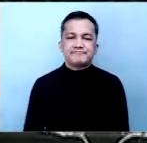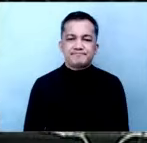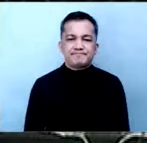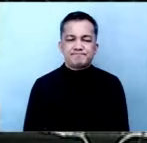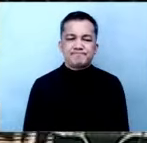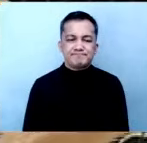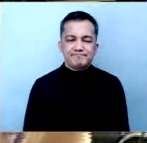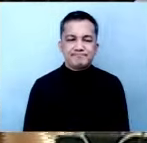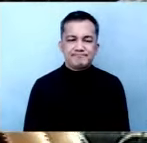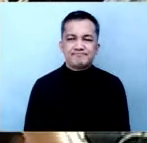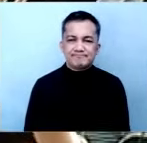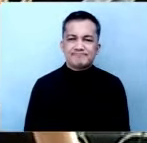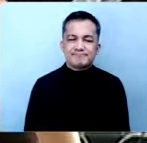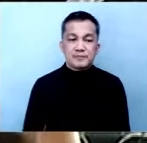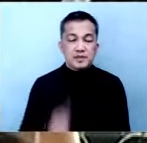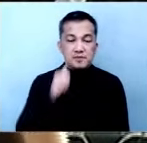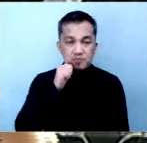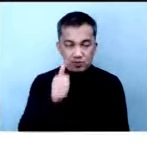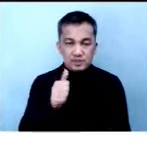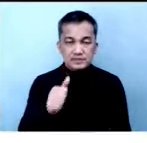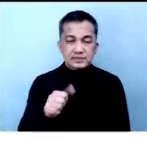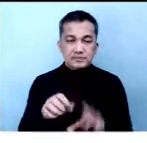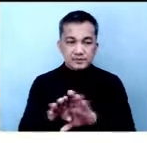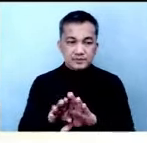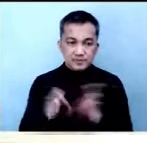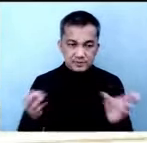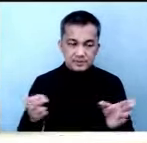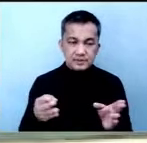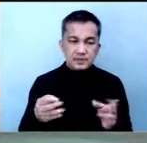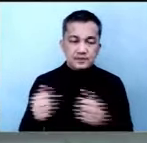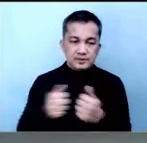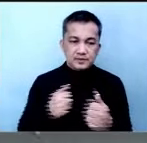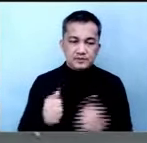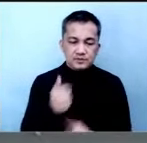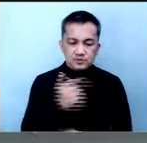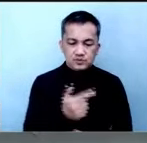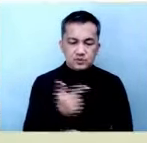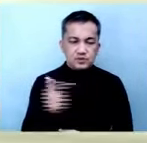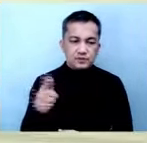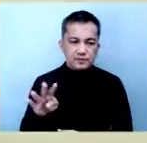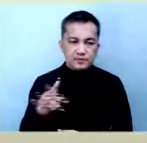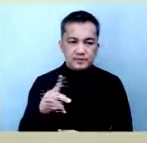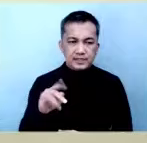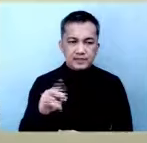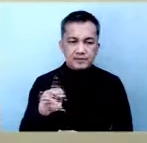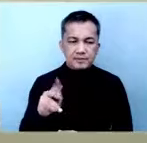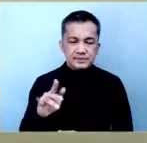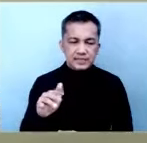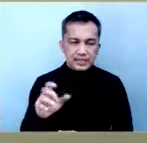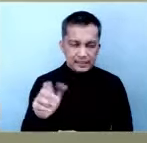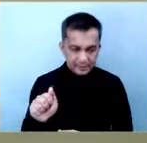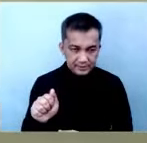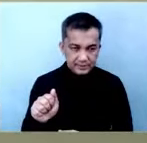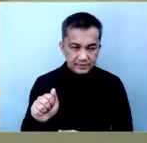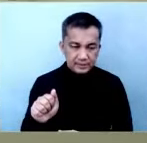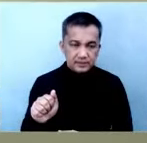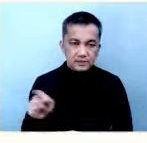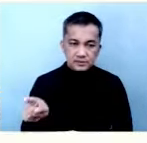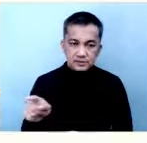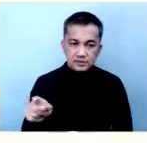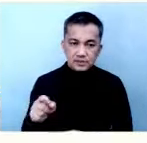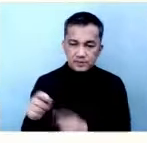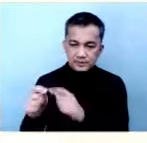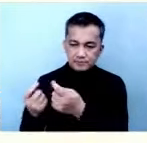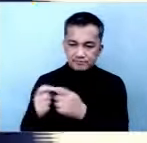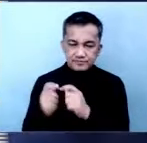Bukas pa, opisyal na magsisimula ang mga kompetisyon sa 2024 Palarong Pambansa. Kaya naman ang ilang kumpanan